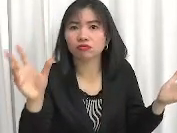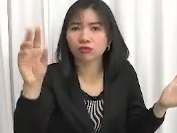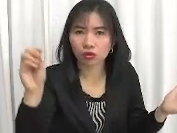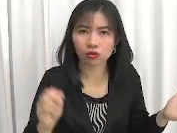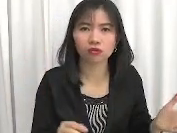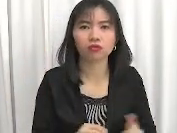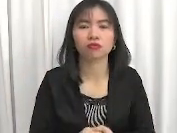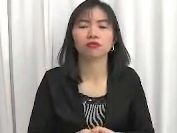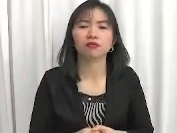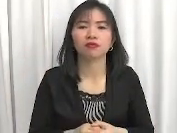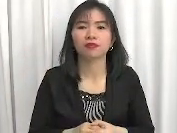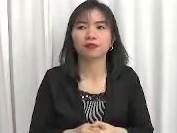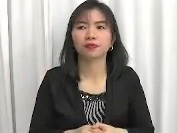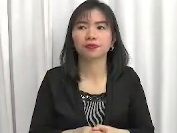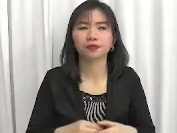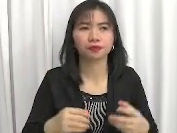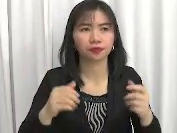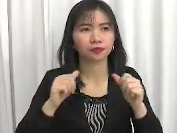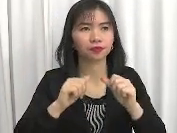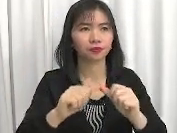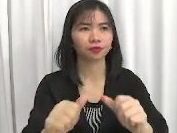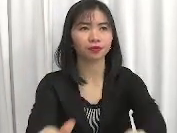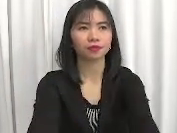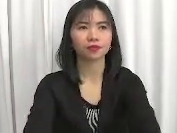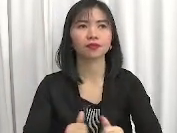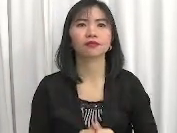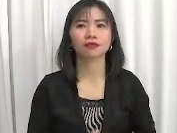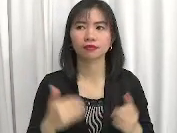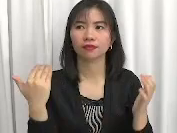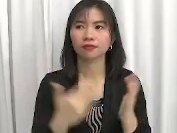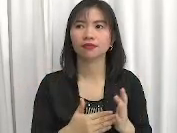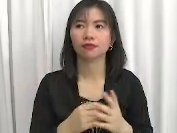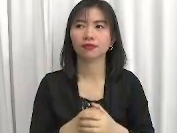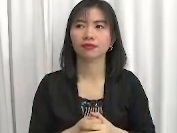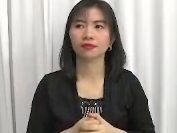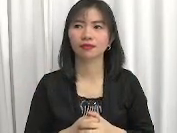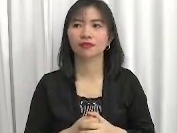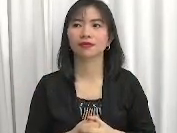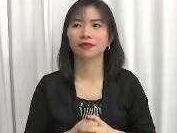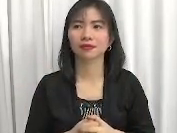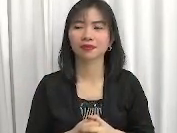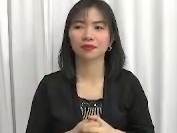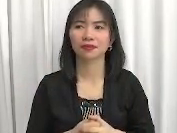napakalaga. Tuloy natin, Sister Cynthia, no? May nais ka pa bang, of course,